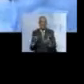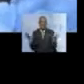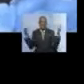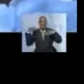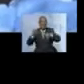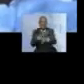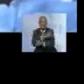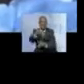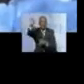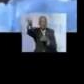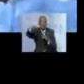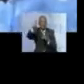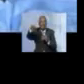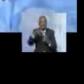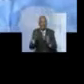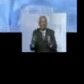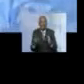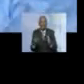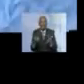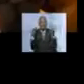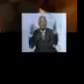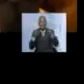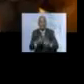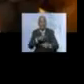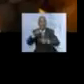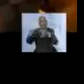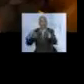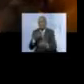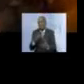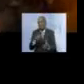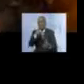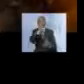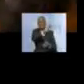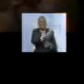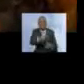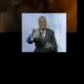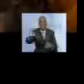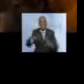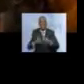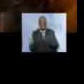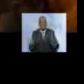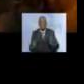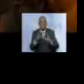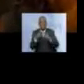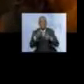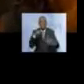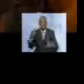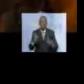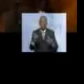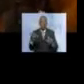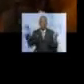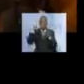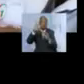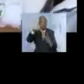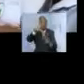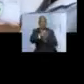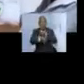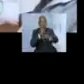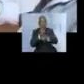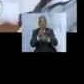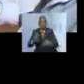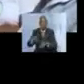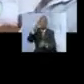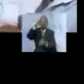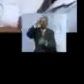agents vaccinateurs sillonnent les foyers pour administrer aux enfants de 0 à 5 ans les 2 gouttes correspondant à cette vaccination associée à la